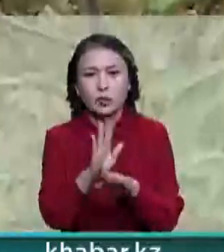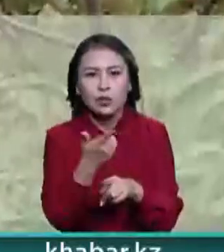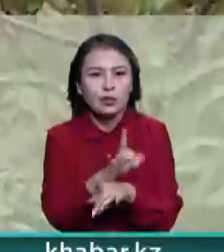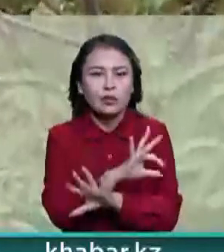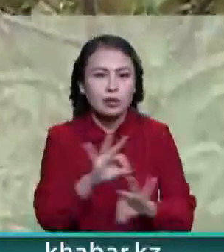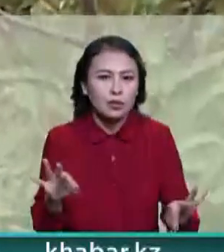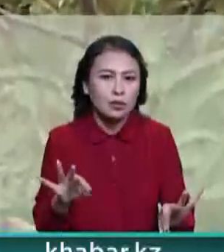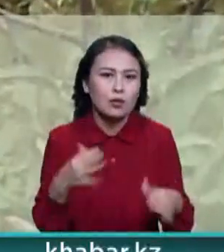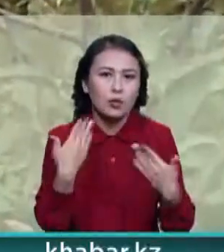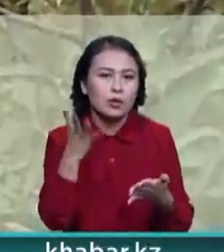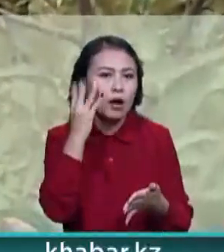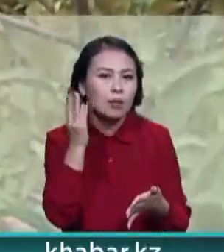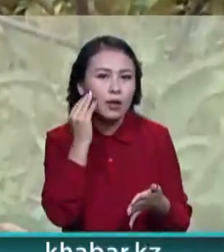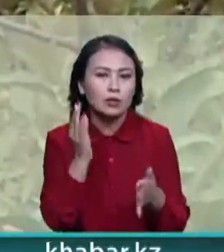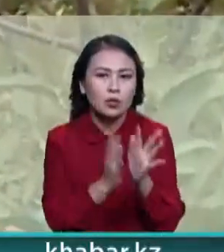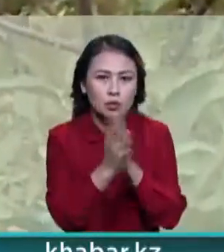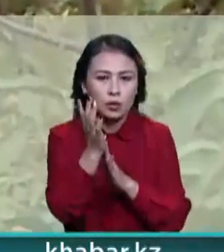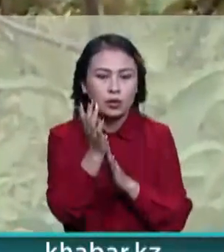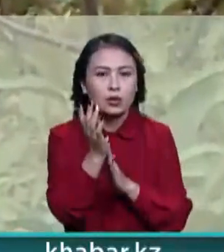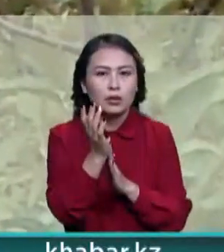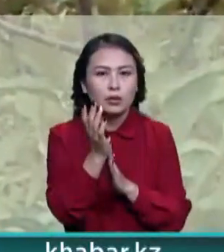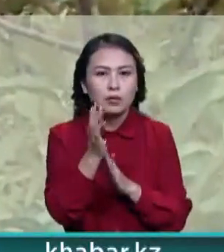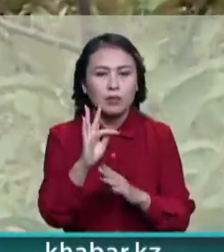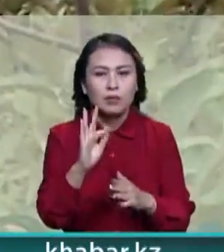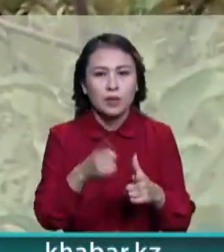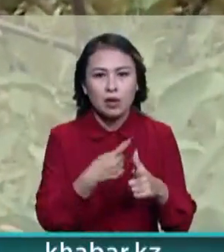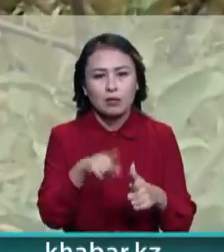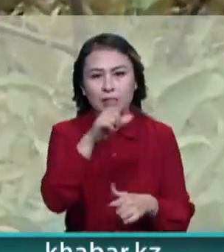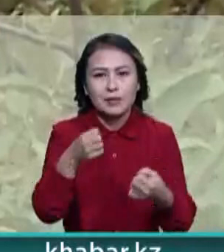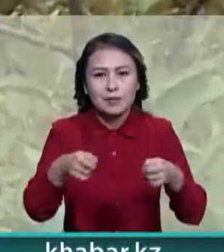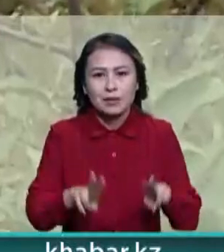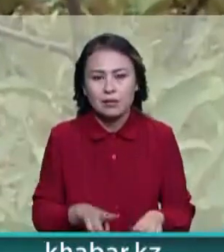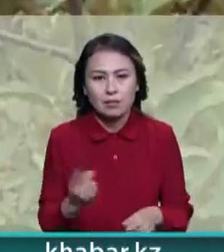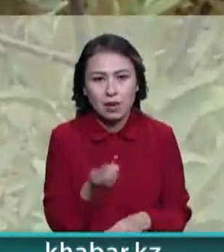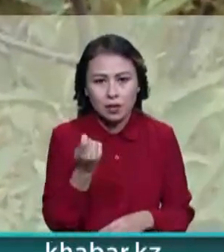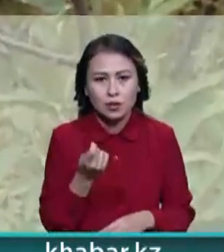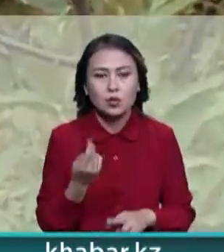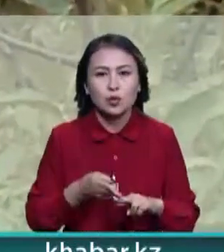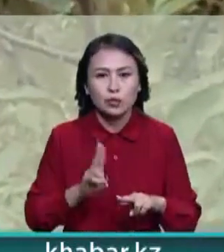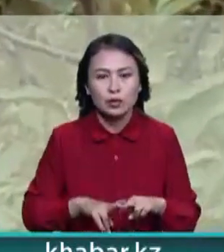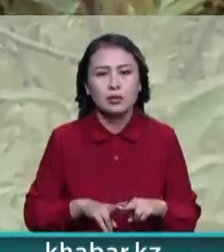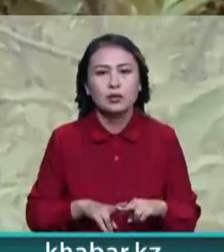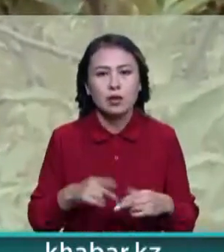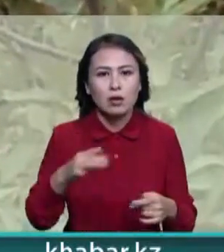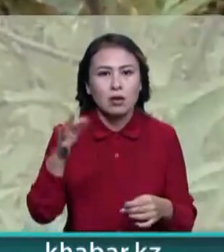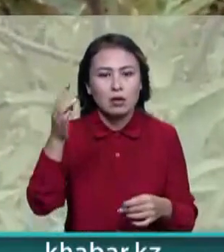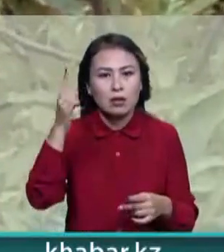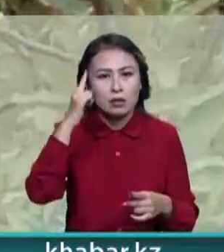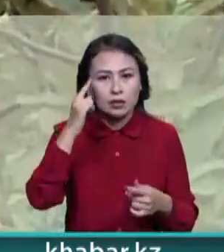керемет осы алманың өнімін өсіруге, бірақ маман аз. Осы нәрсені